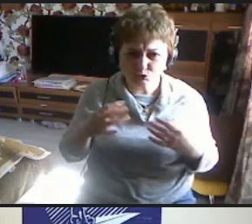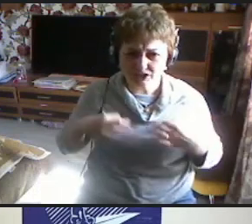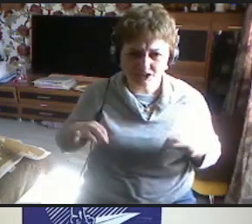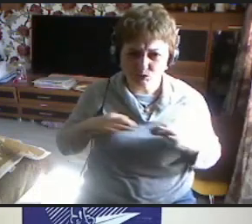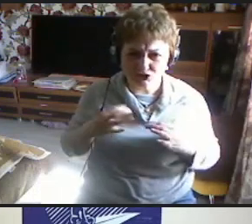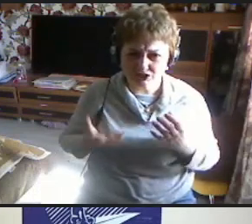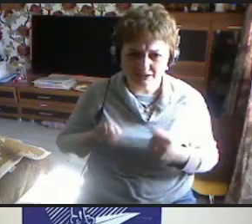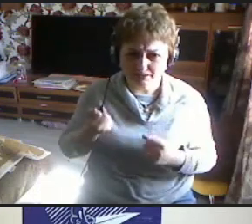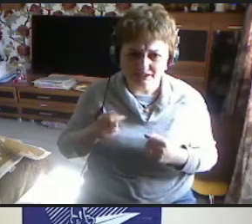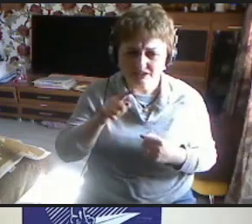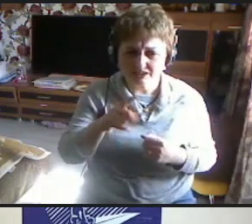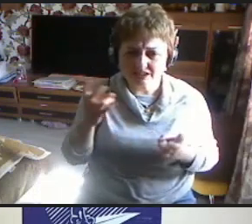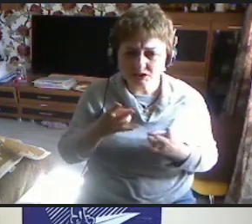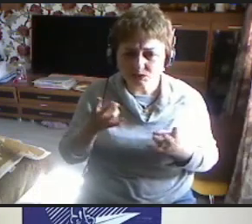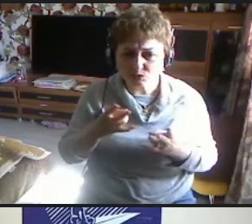Здесь нужны